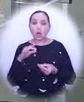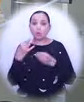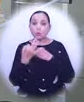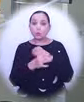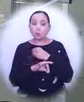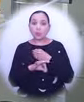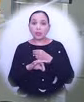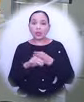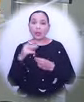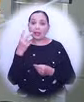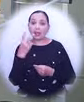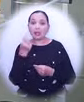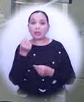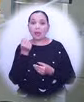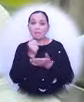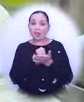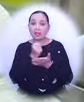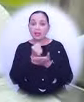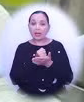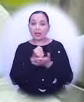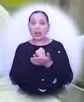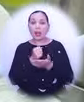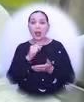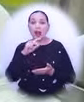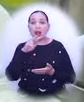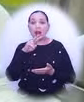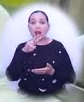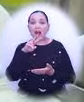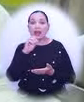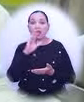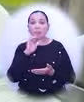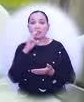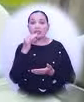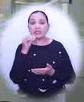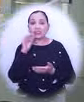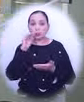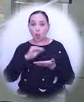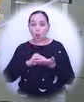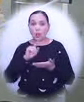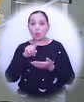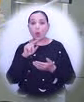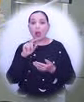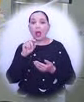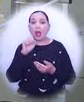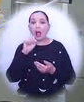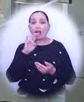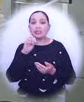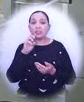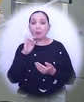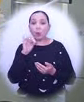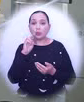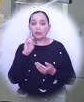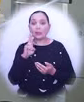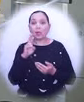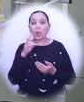So'ng 2 maydalangan levomitsin solinadi. Levomitsin bu antibiotik